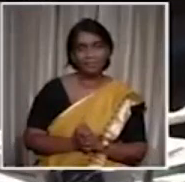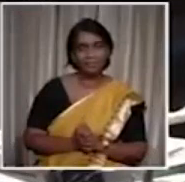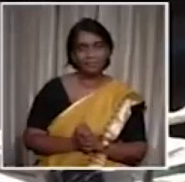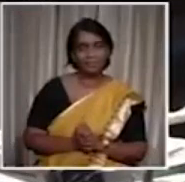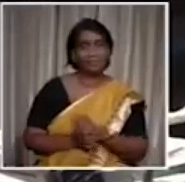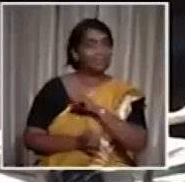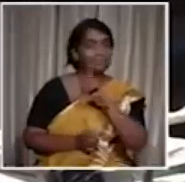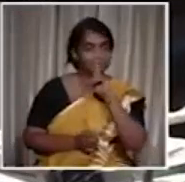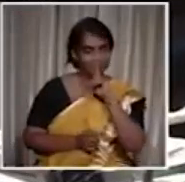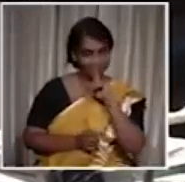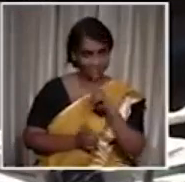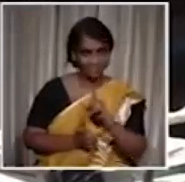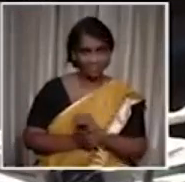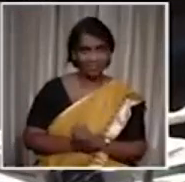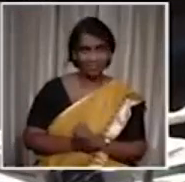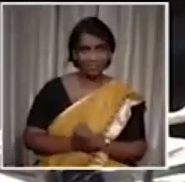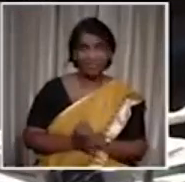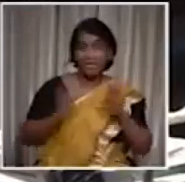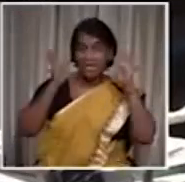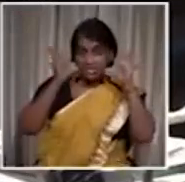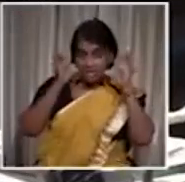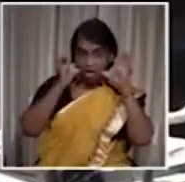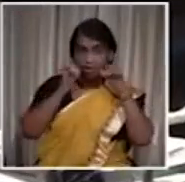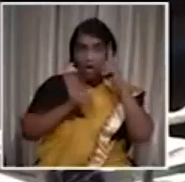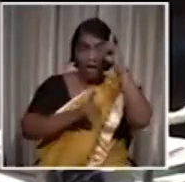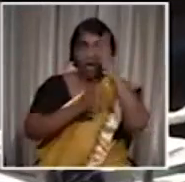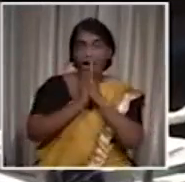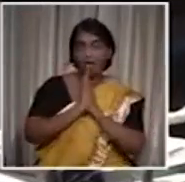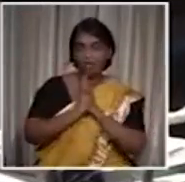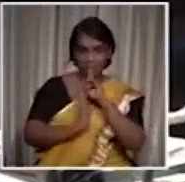Eke ani yaku agam kieno.